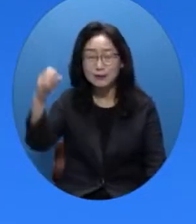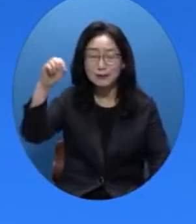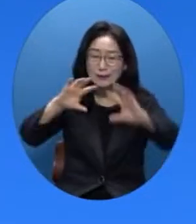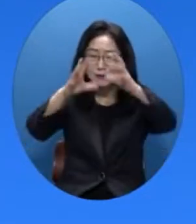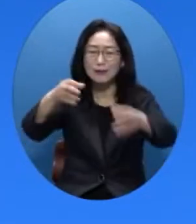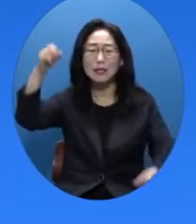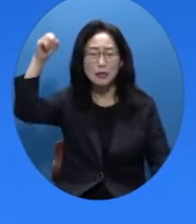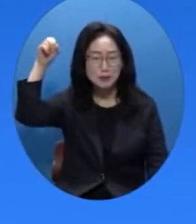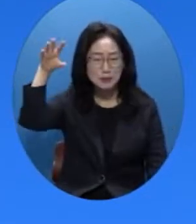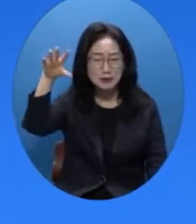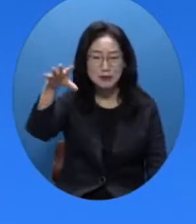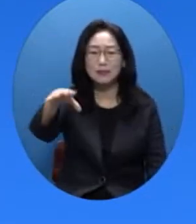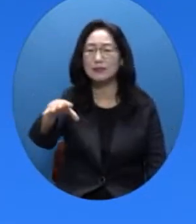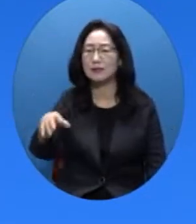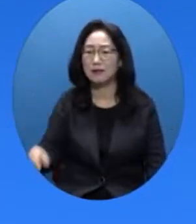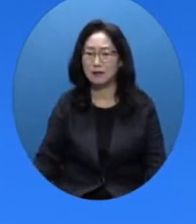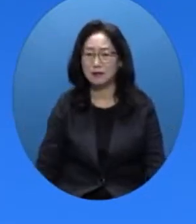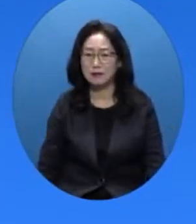빛이라